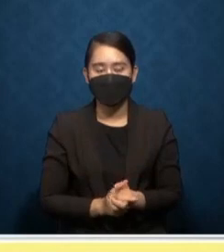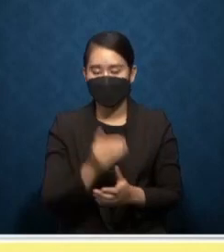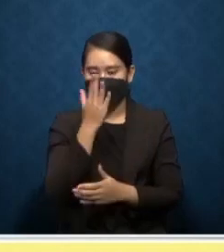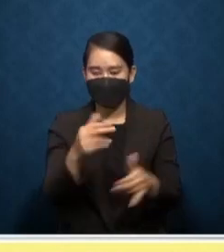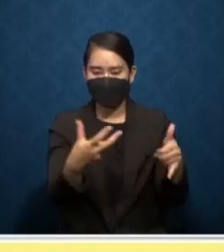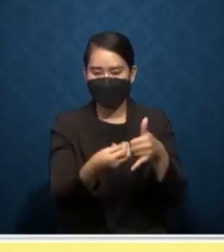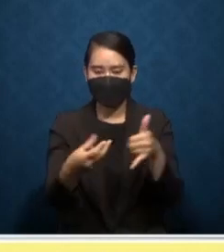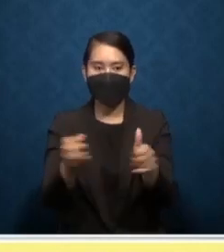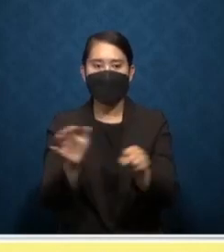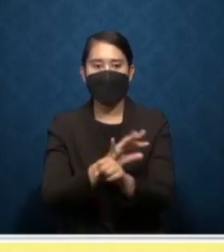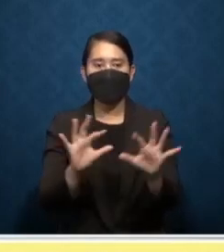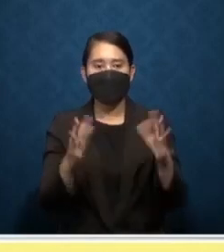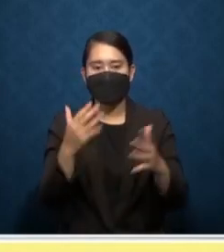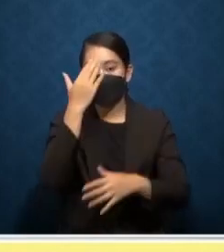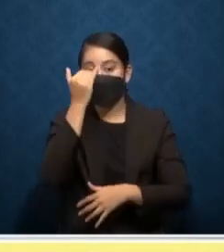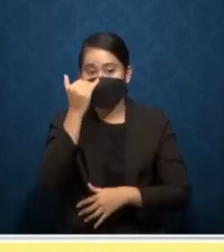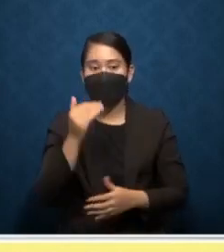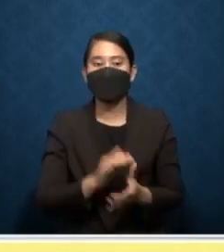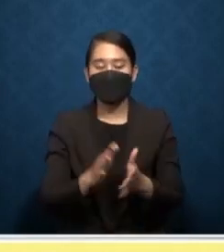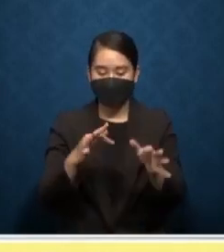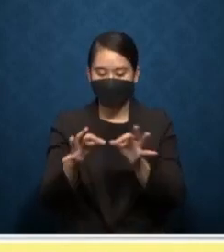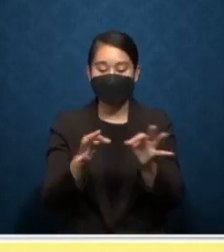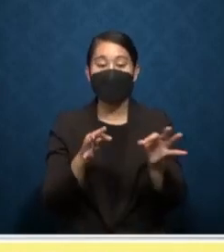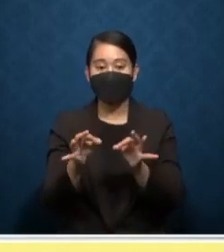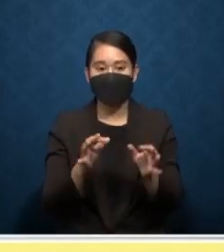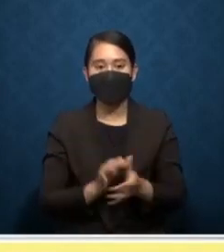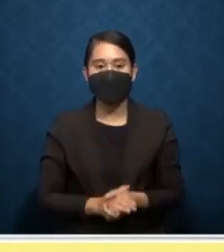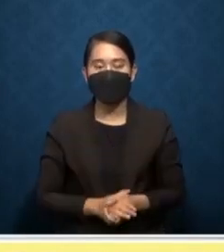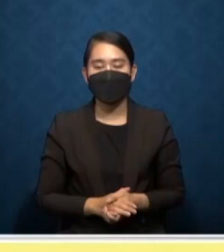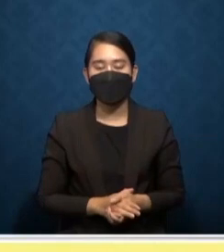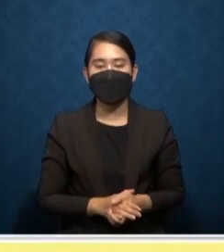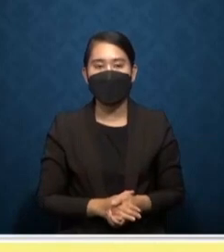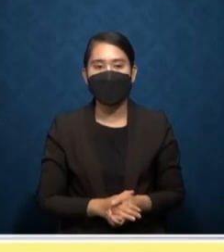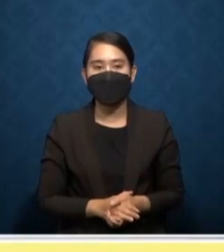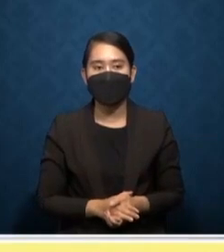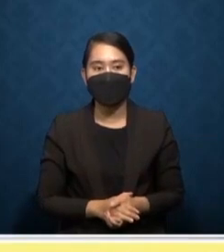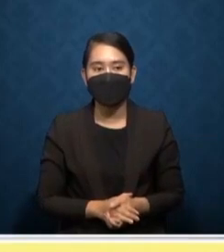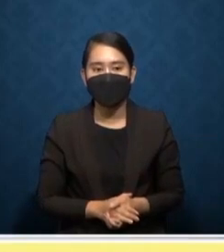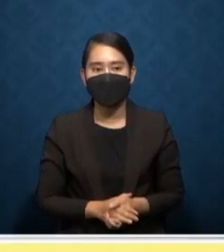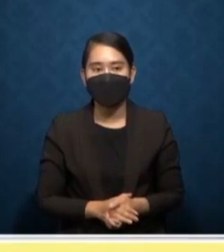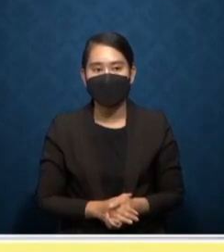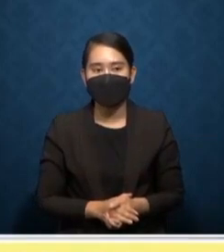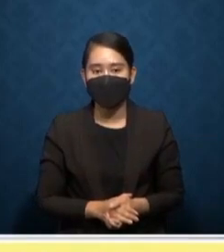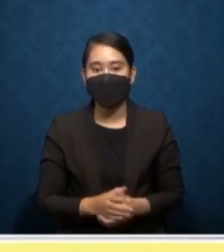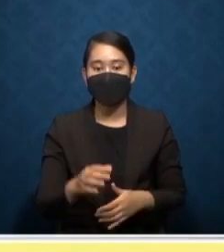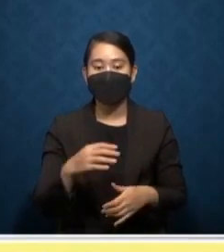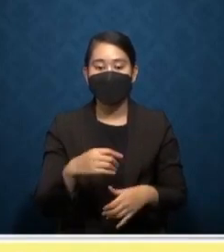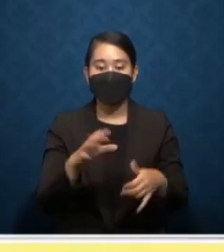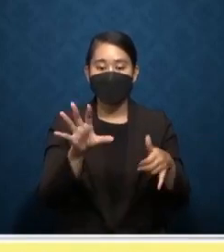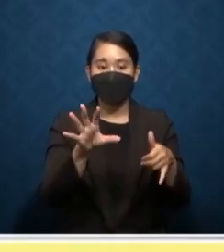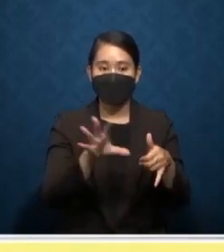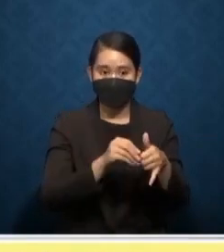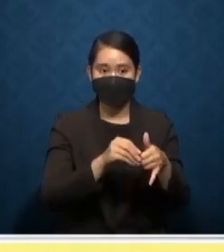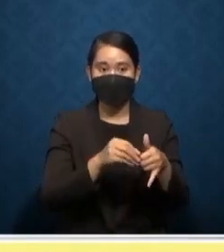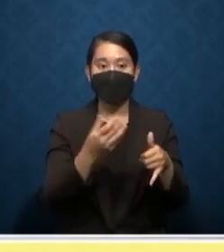บทั้งทั้ทมีวัซีนครบแล้วต้กลัเรียอยางี้นะครับเพราะบางคนที่เขาเคยติด COVID แล้ว